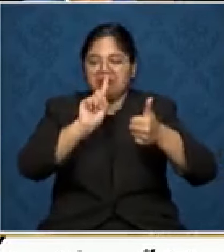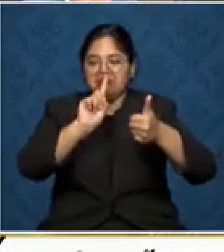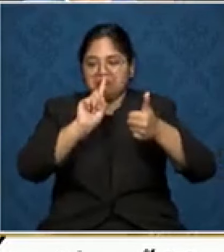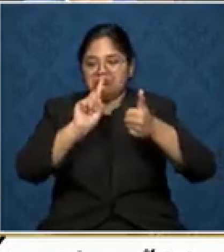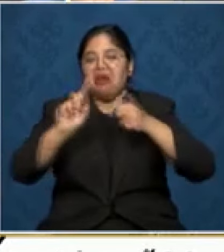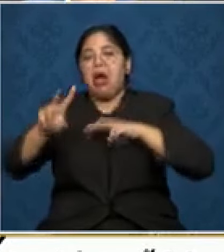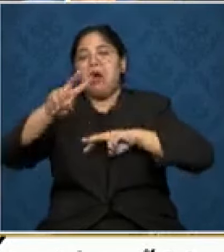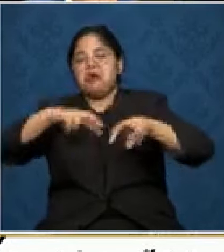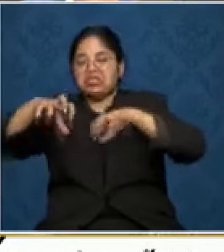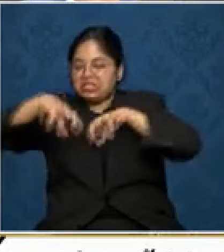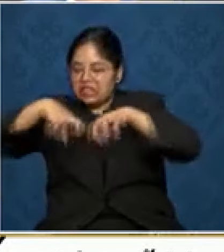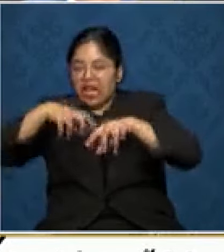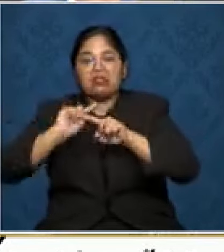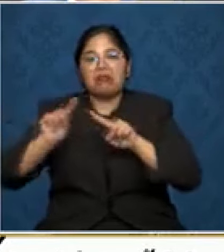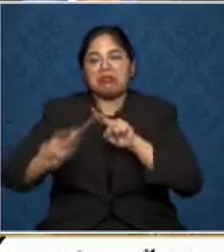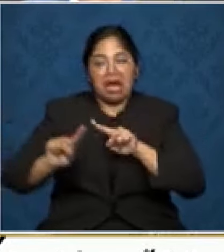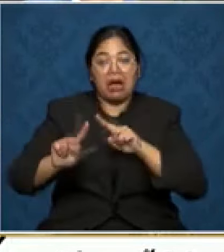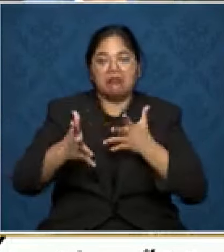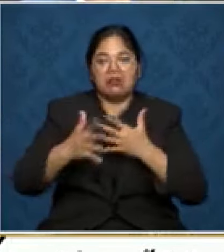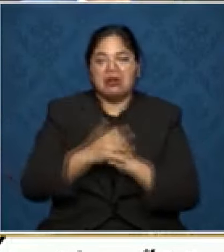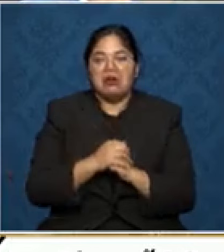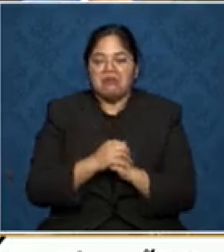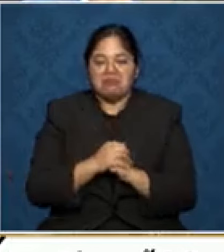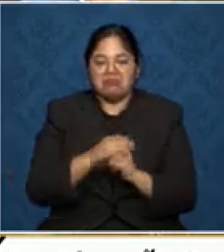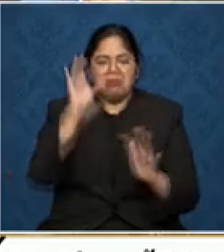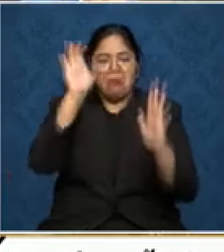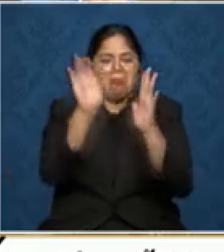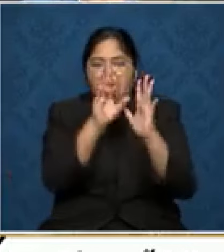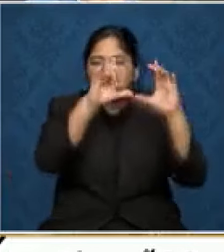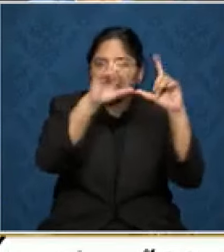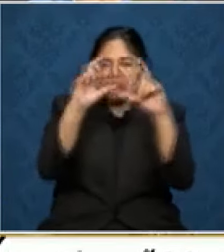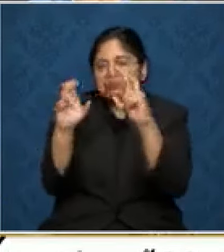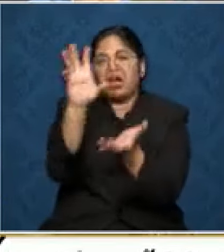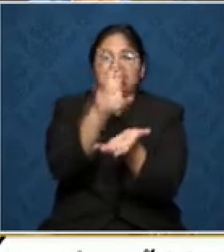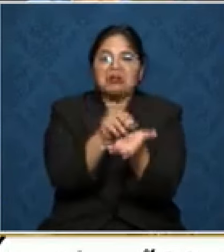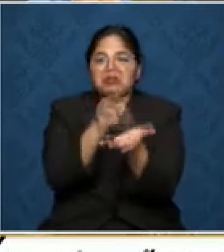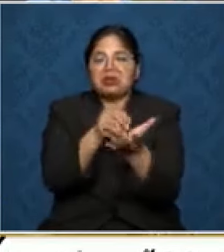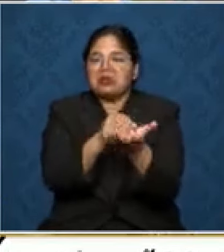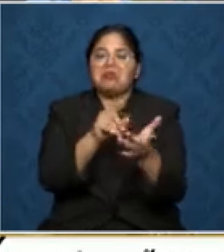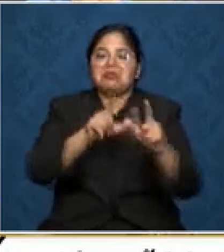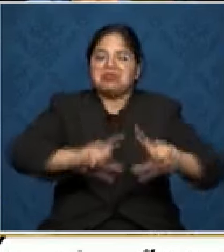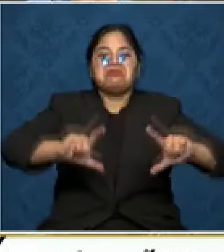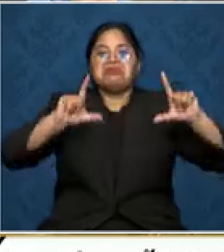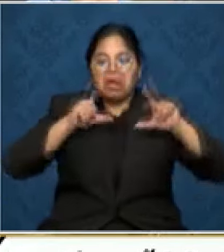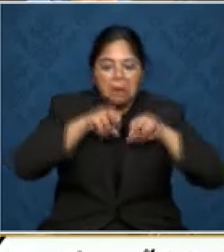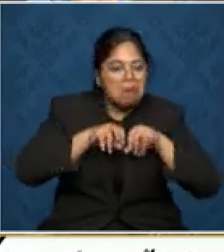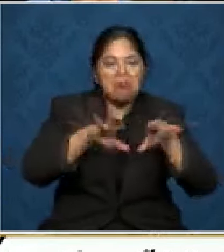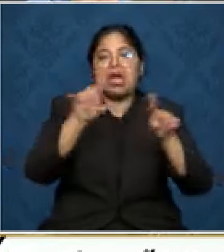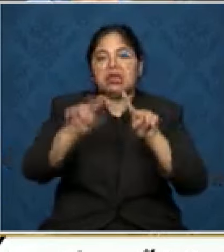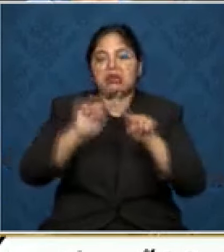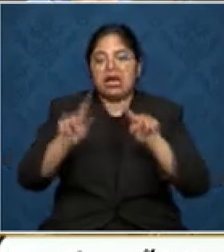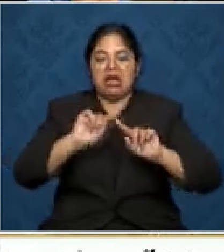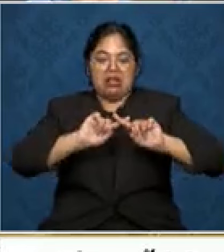เอาแต่สร้างภาพแต่หลังภาพทุกวงการลงมติเกือบเป็นเอกฉันว่ายังไม่มี